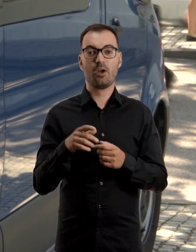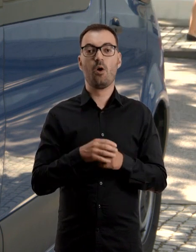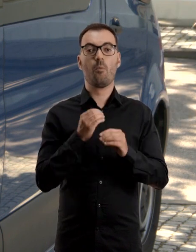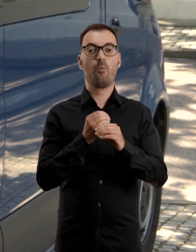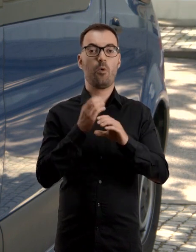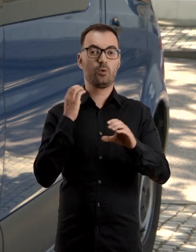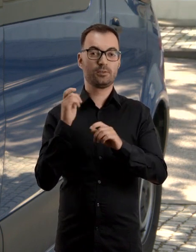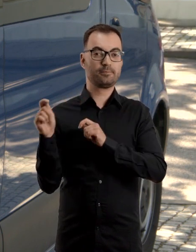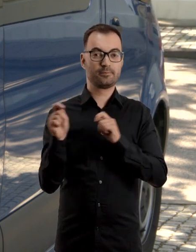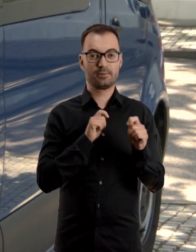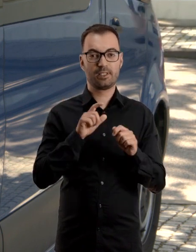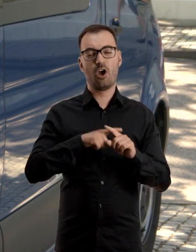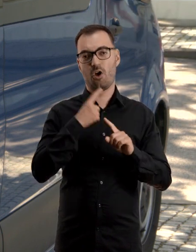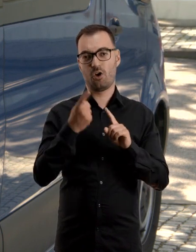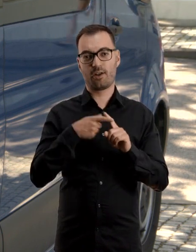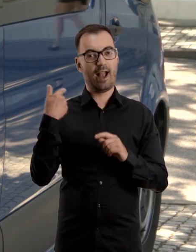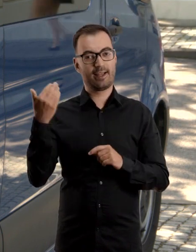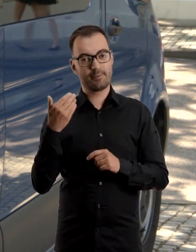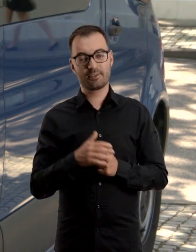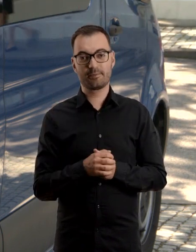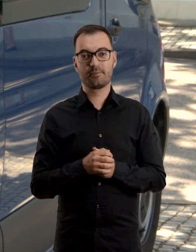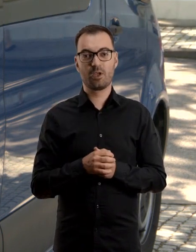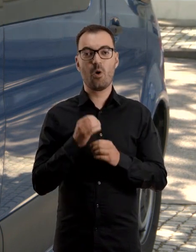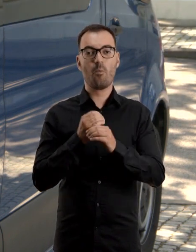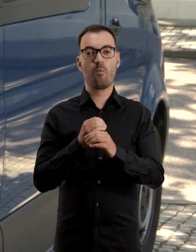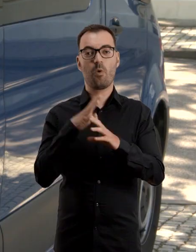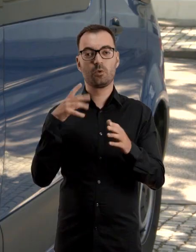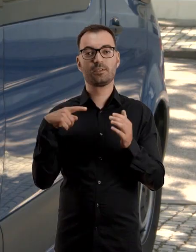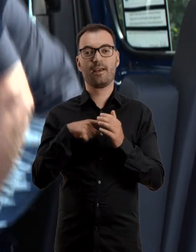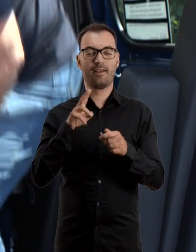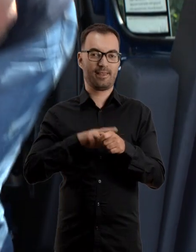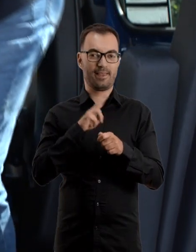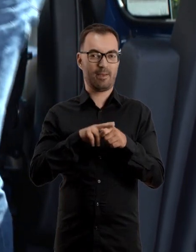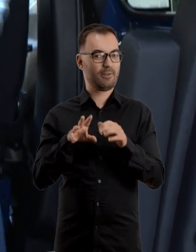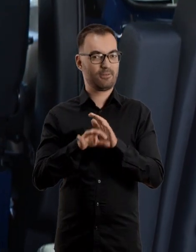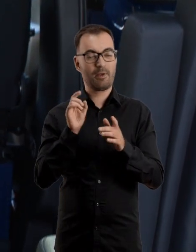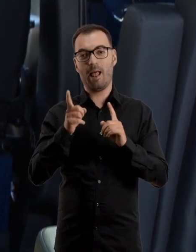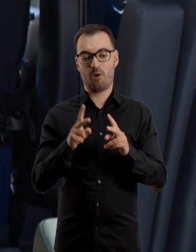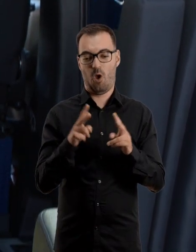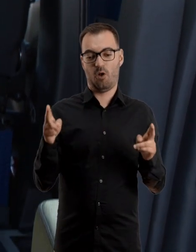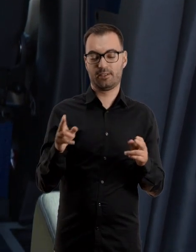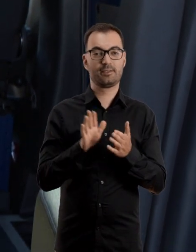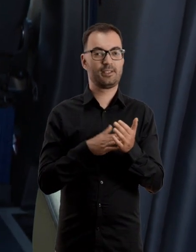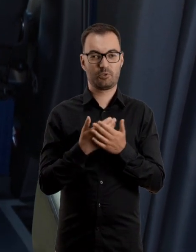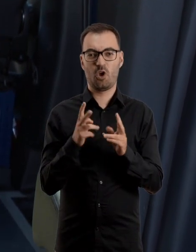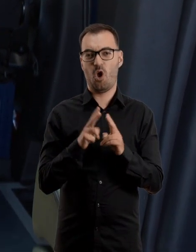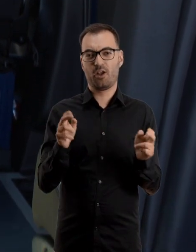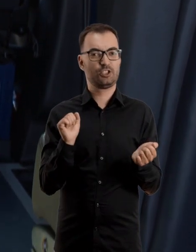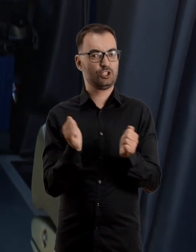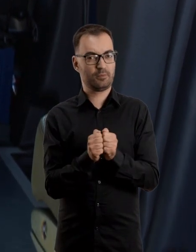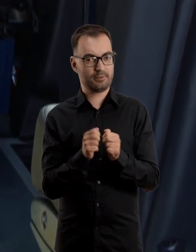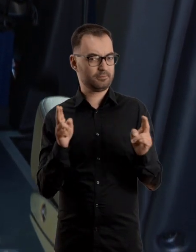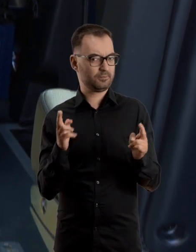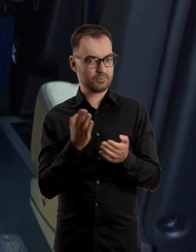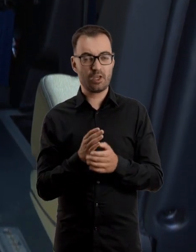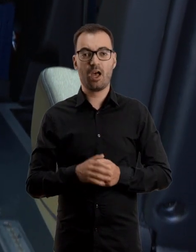busem w ciągu całego roku akademickiego, przejazd busem w wybranym terminie albo przedziale czasowym, np. w okresie